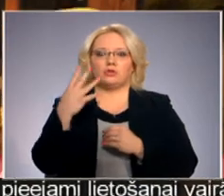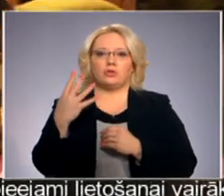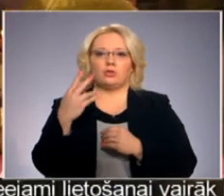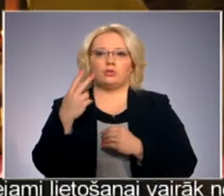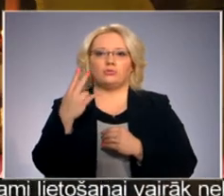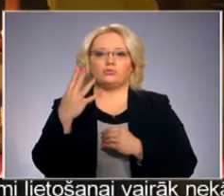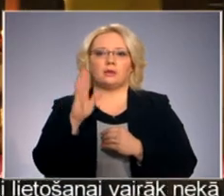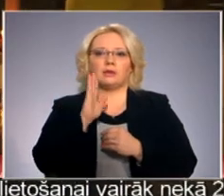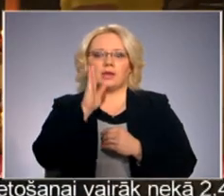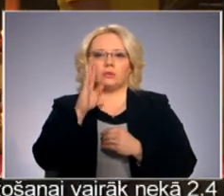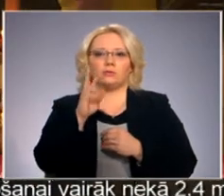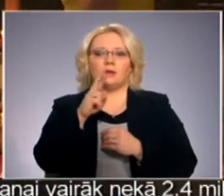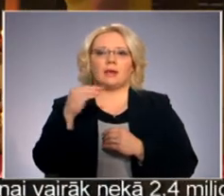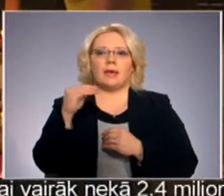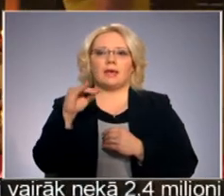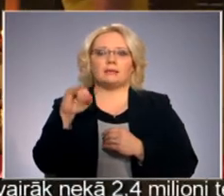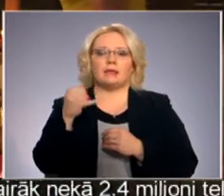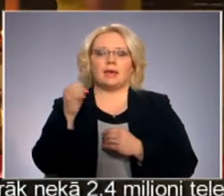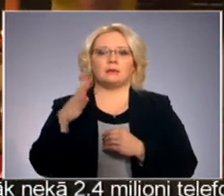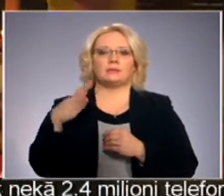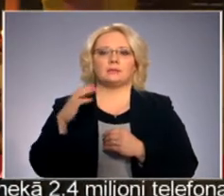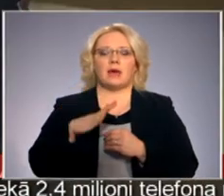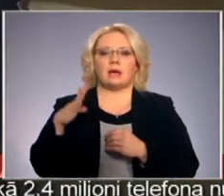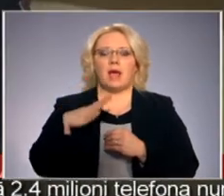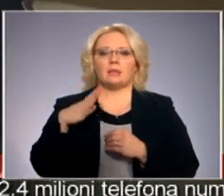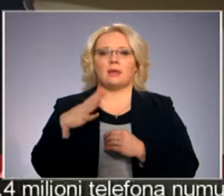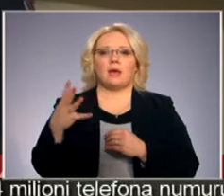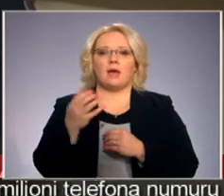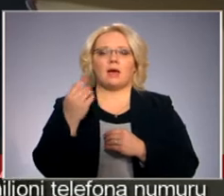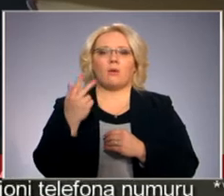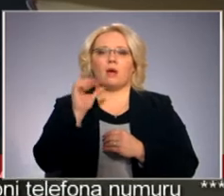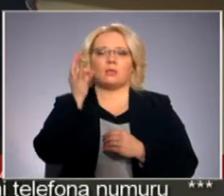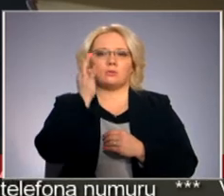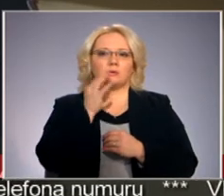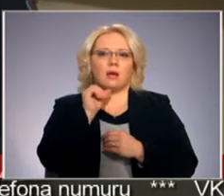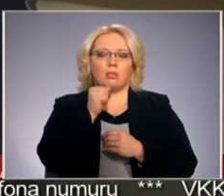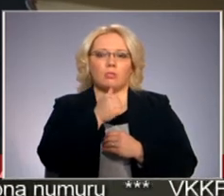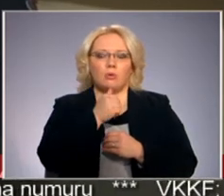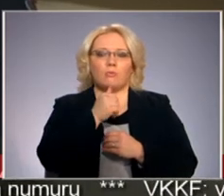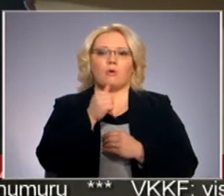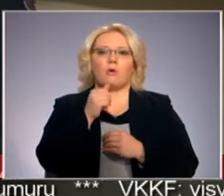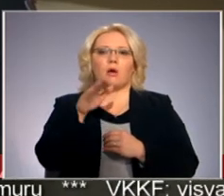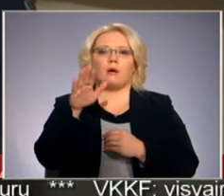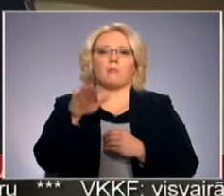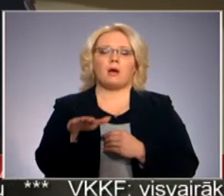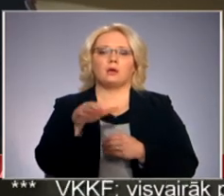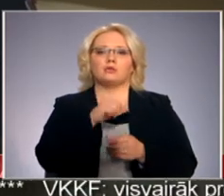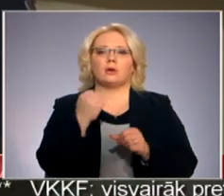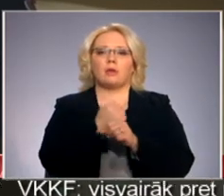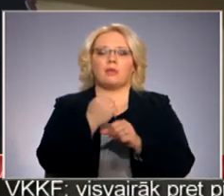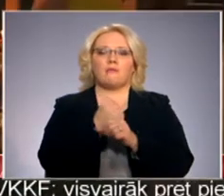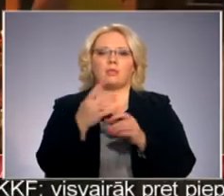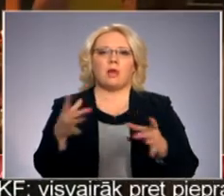rītus Rēzija sagaidīja ar kādu kārumu mazā pašas gatavotā